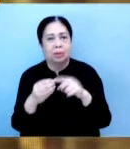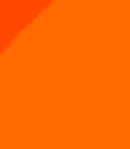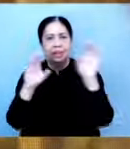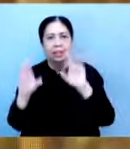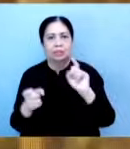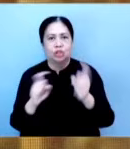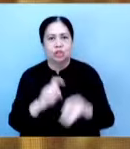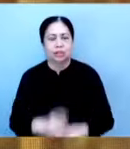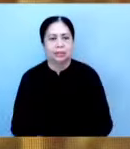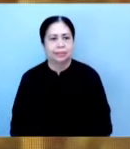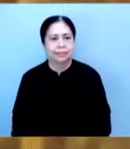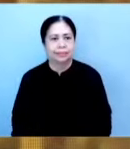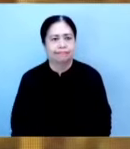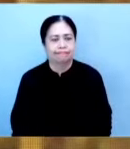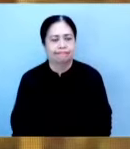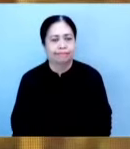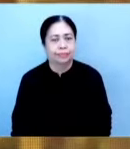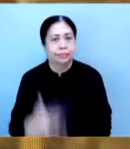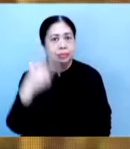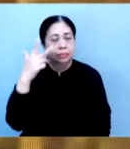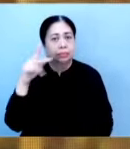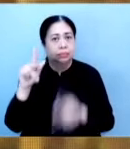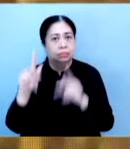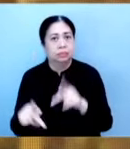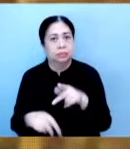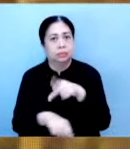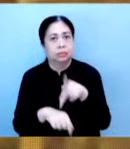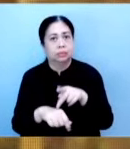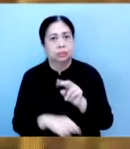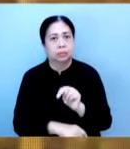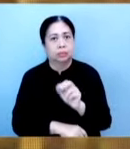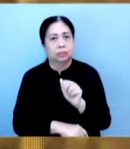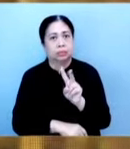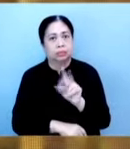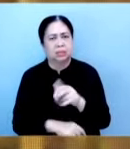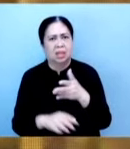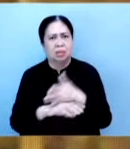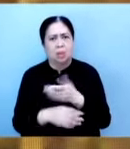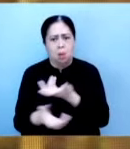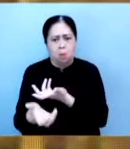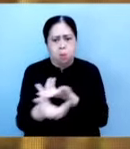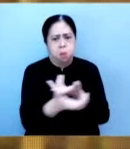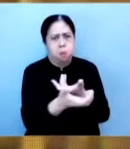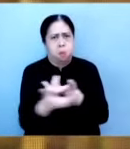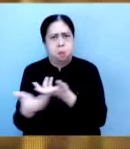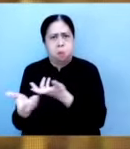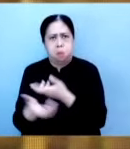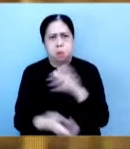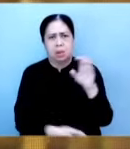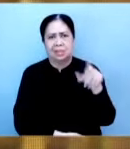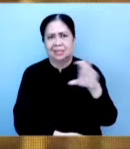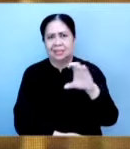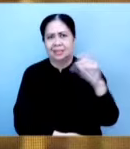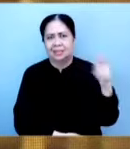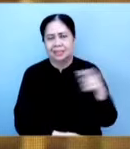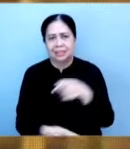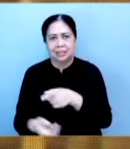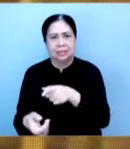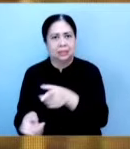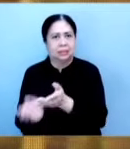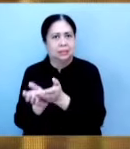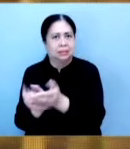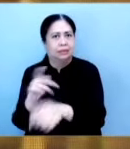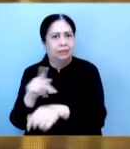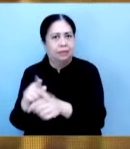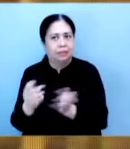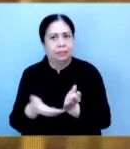change tatlong tauhan ng Philippine Navy ang sugatan matapos bombahan ng Chinese coast guard ang resupply vessel ng Pilipinas sa